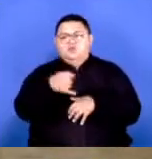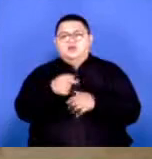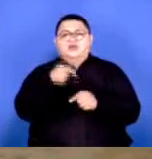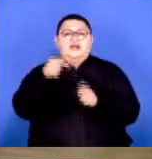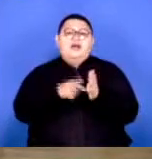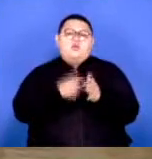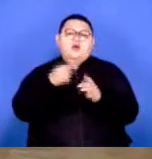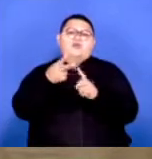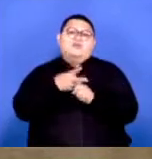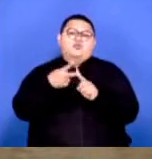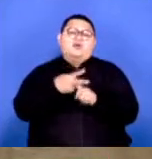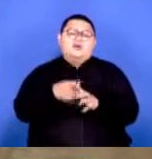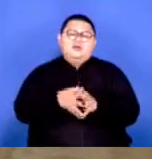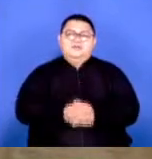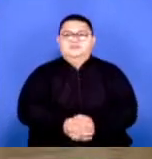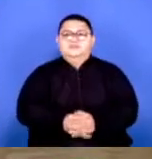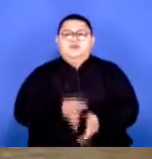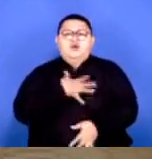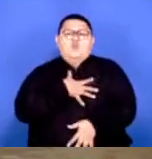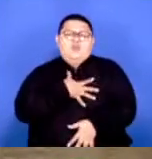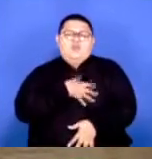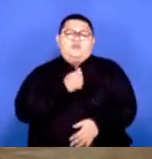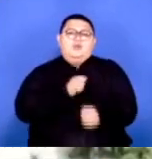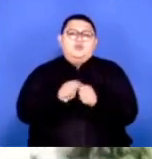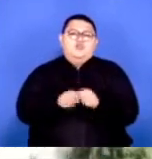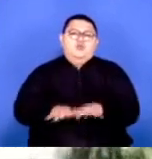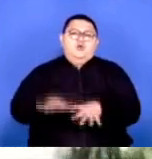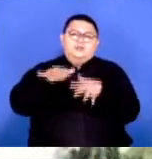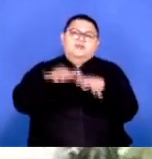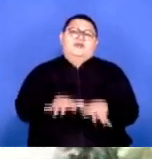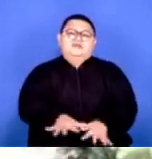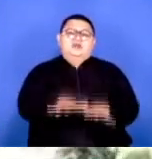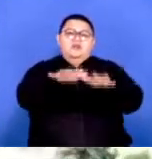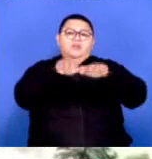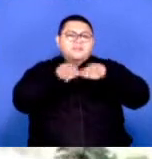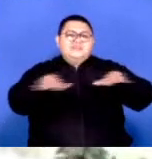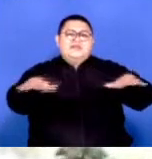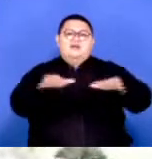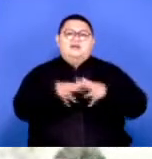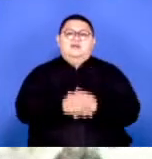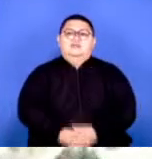Februari. Hal itu dikhawatirkan akan kembali menimbulkan banjir.